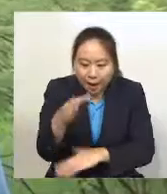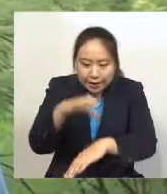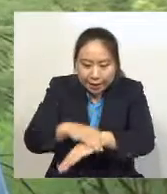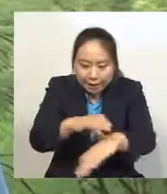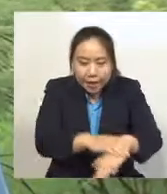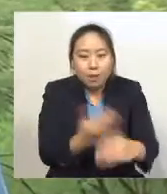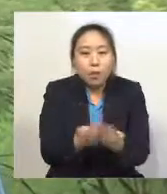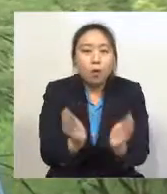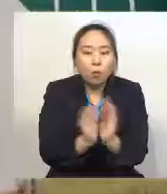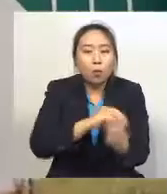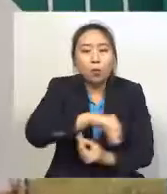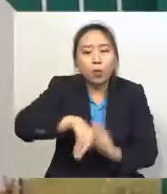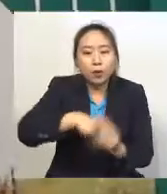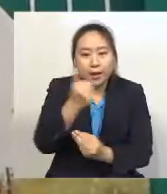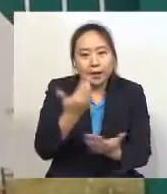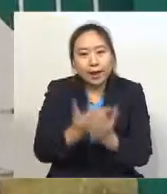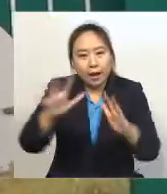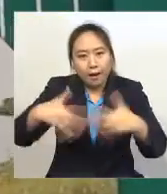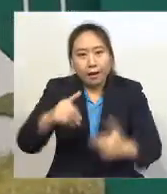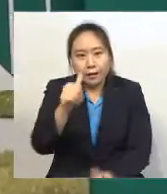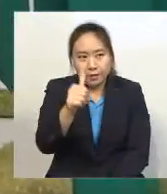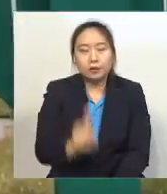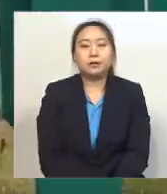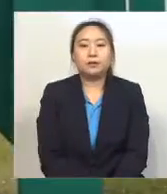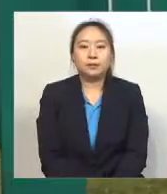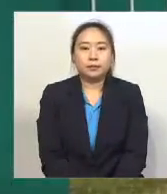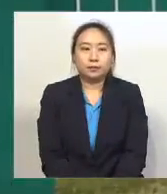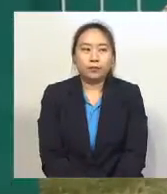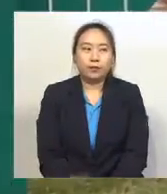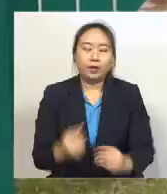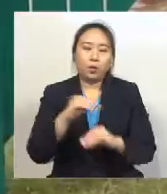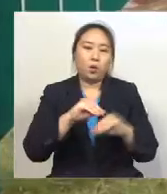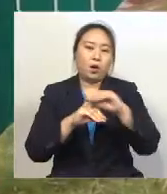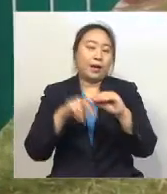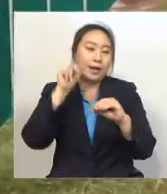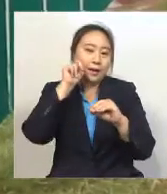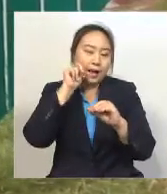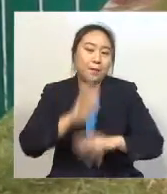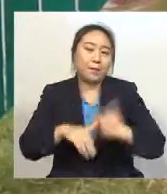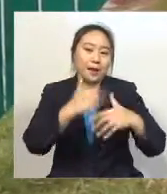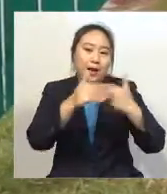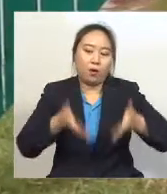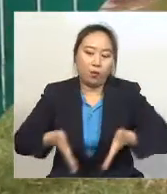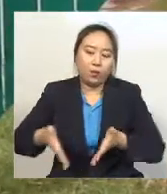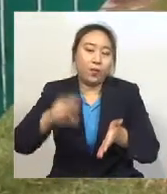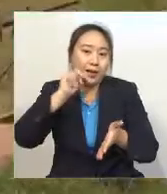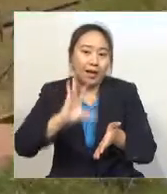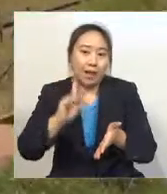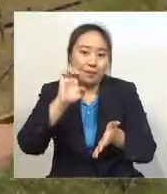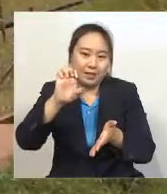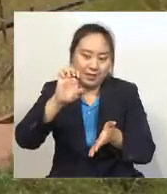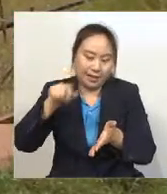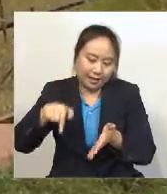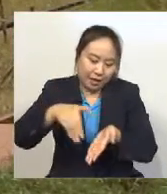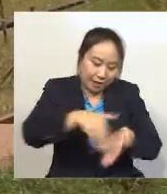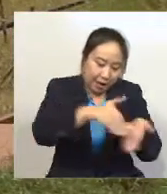บครัวมีรายได้ที่ดีขึ้น โครงการพัฒนาแหล่งน้ำสองฝั่งลำน้ำชีตามแนวพระราชดำริเกิ